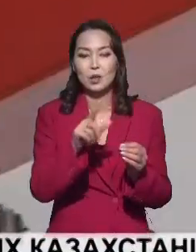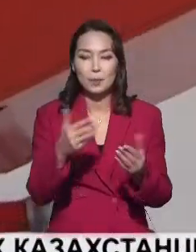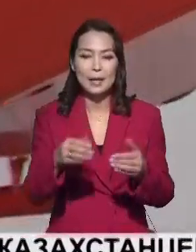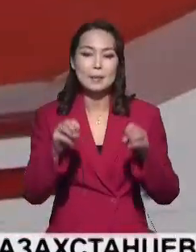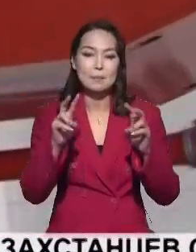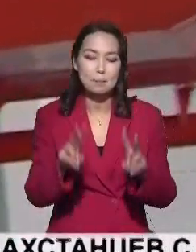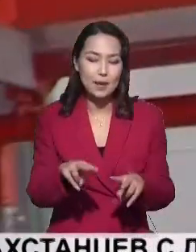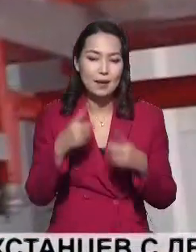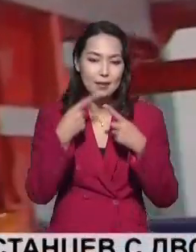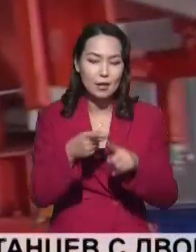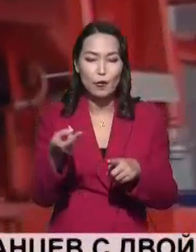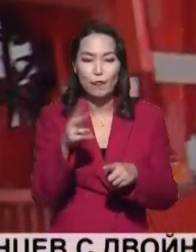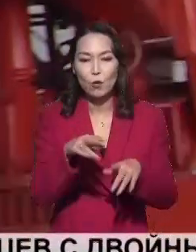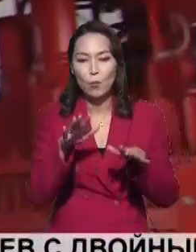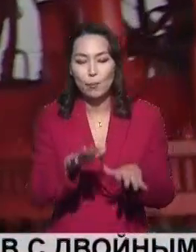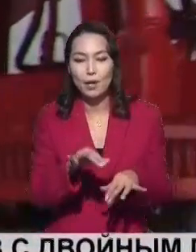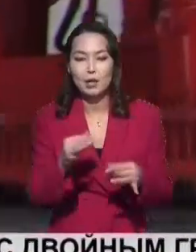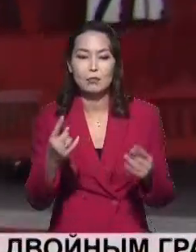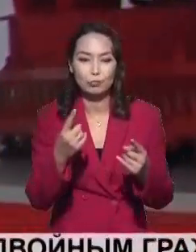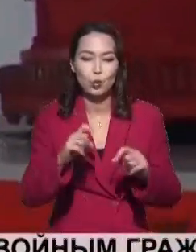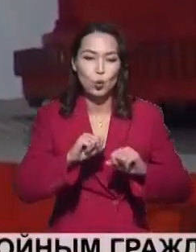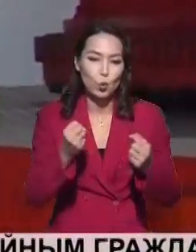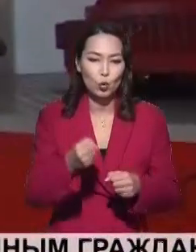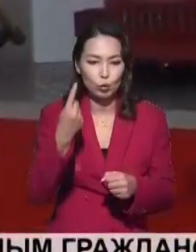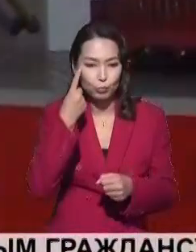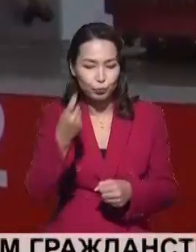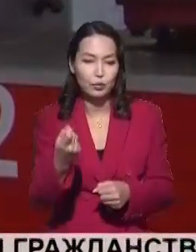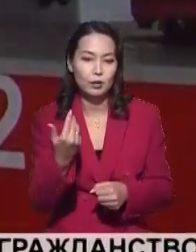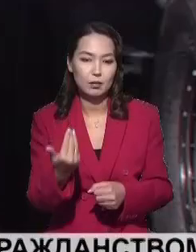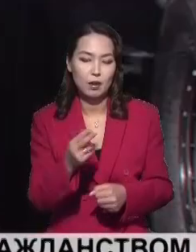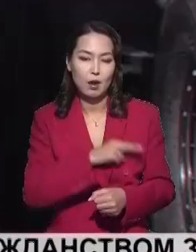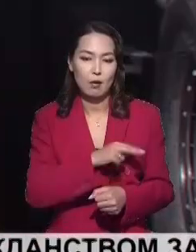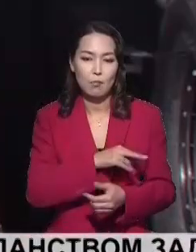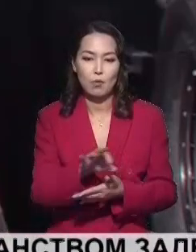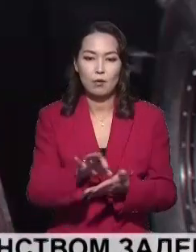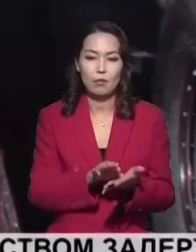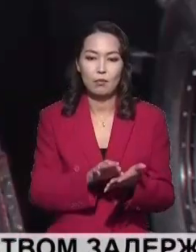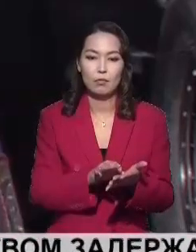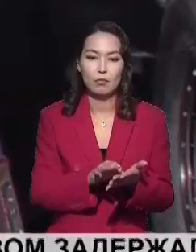техники с двухсторонним заездом, что значительно ускоряет реагирование в чрезвычайных ситуациях. Шайда.